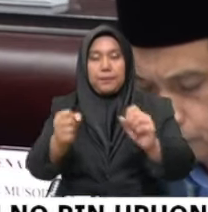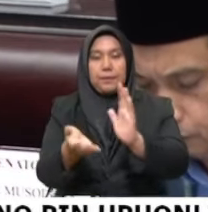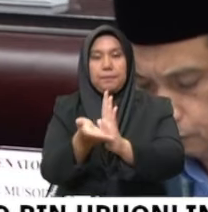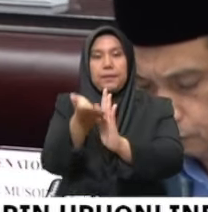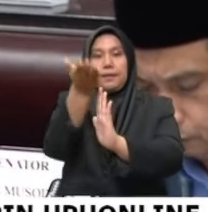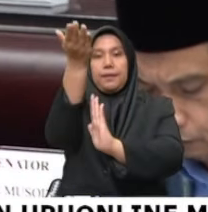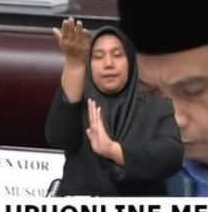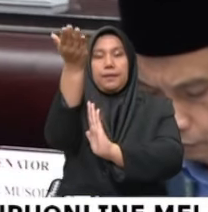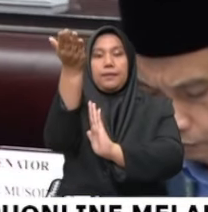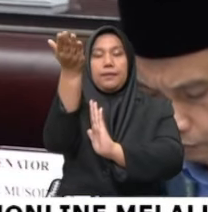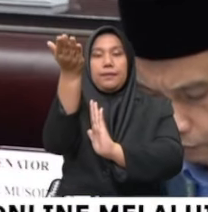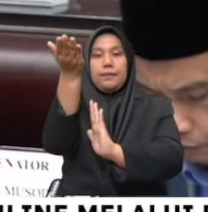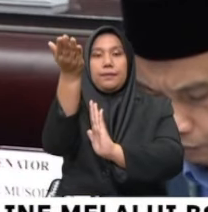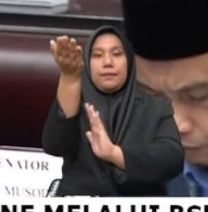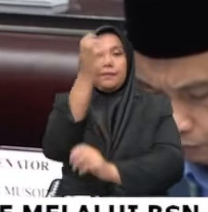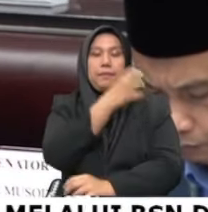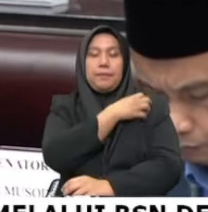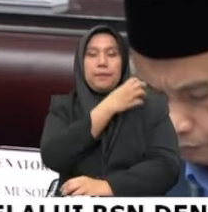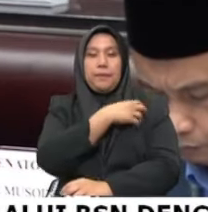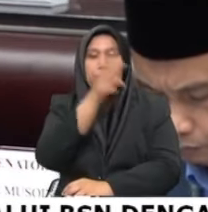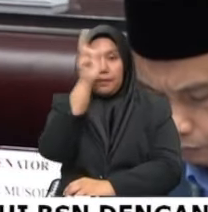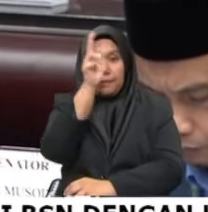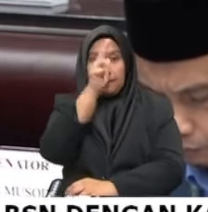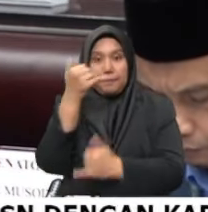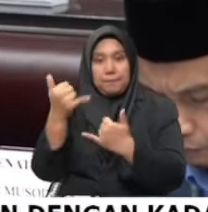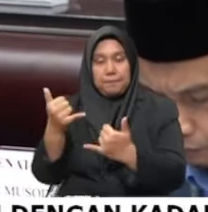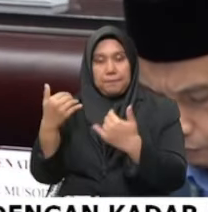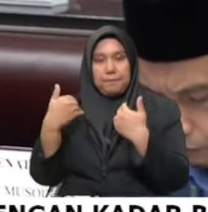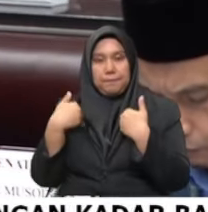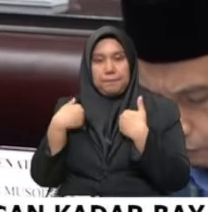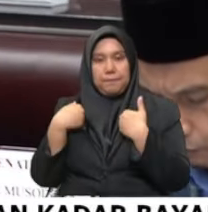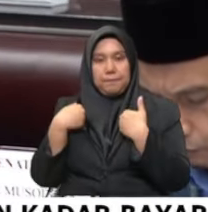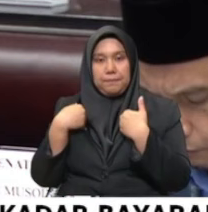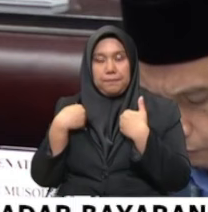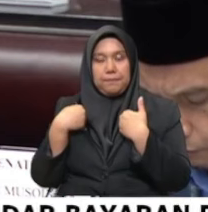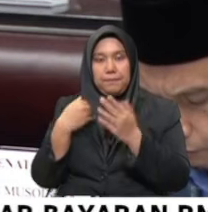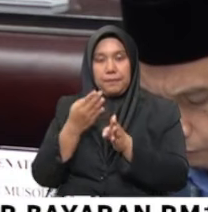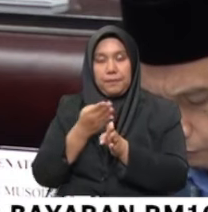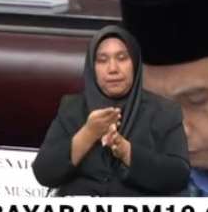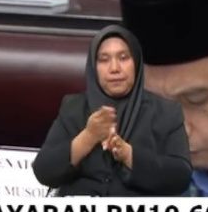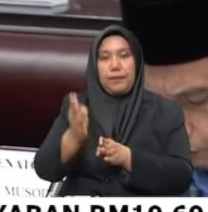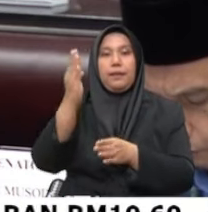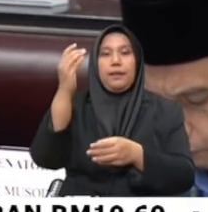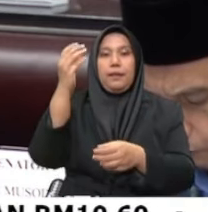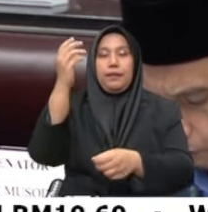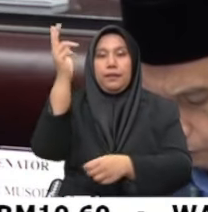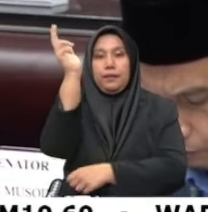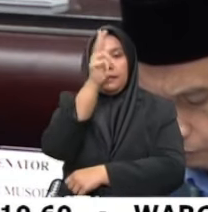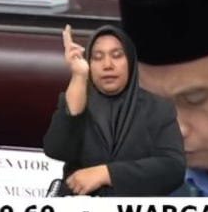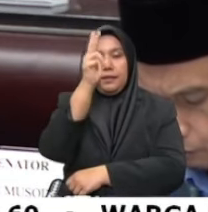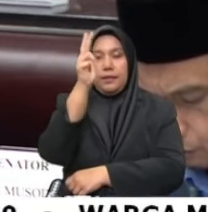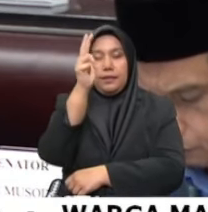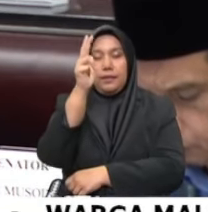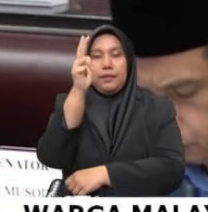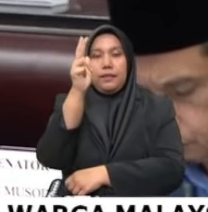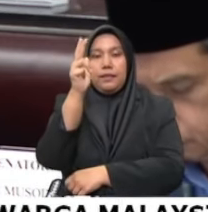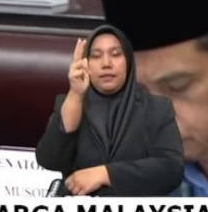meningkatkan pegawai-pegawai kerajaan yang sedia ada di sektor kerajaan untuk menampung